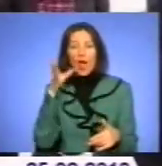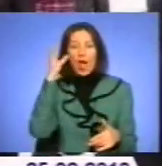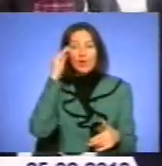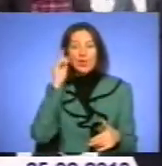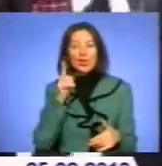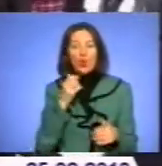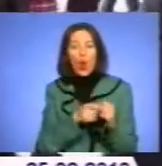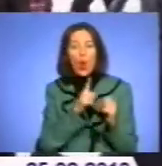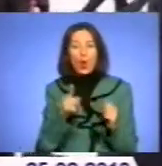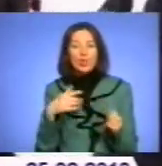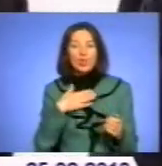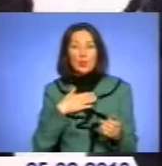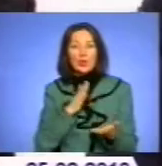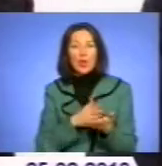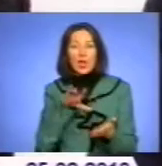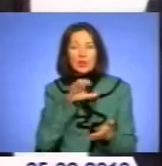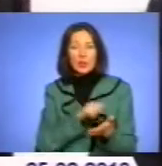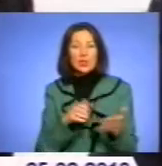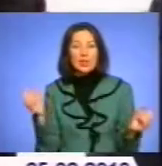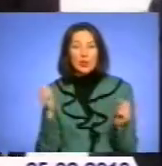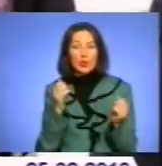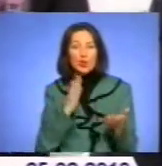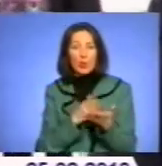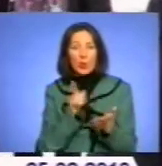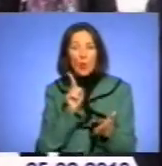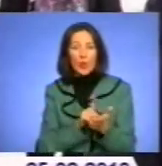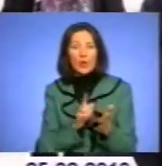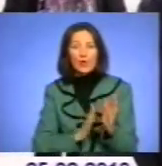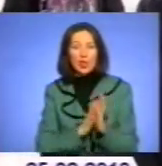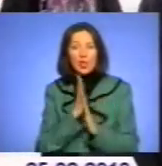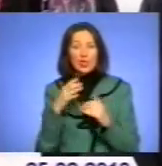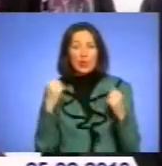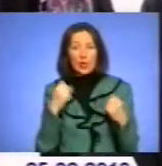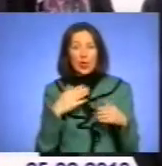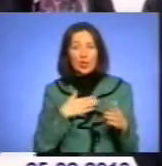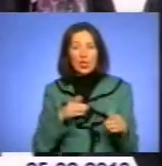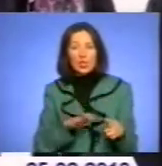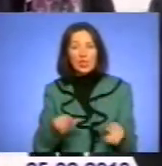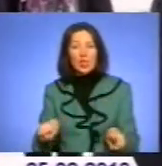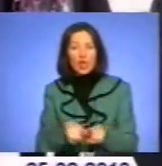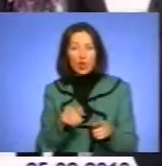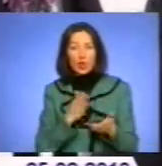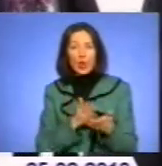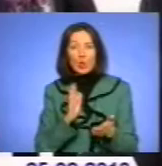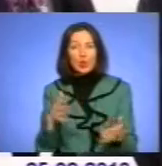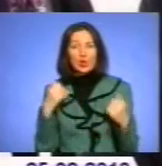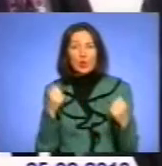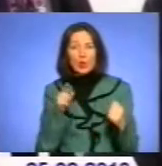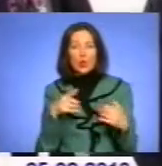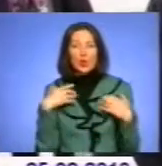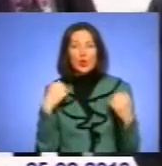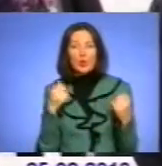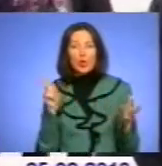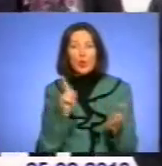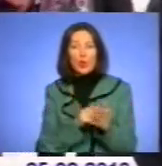з нас повинен займатися спортом, адже ми повинні виростати здоровими, і наші діти також повинні бути здоровими, і тому спорт